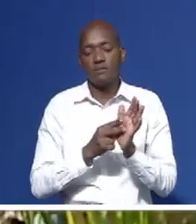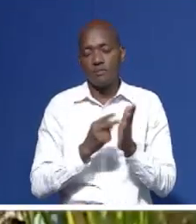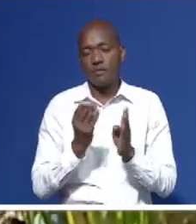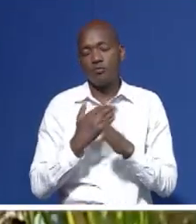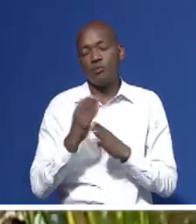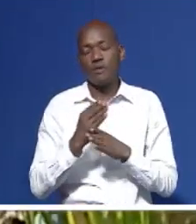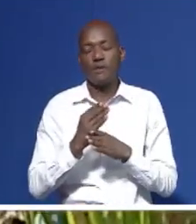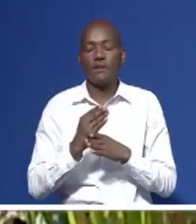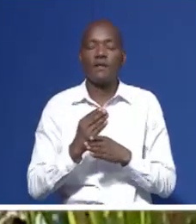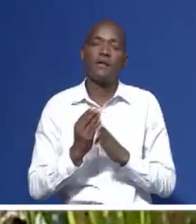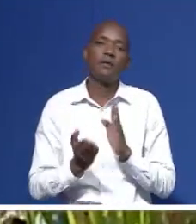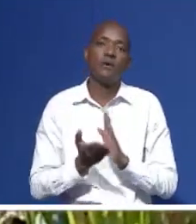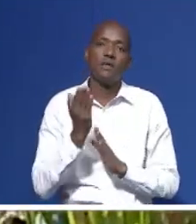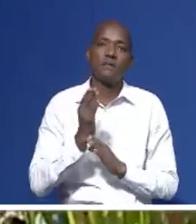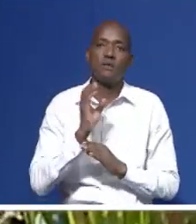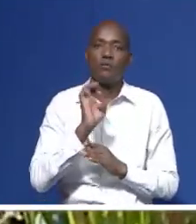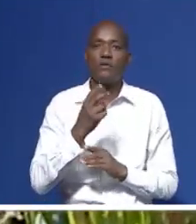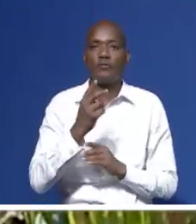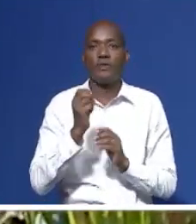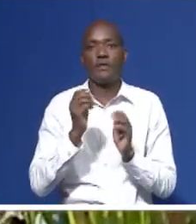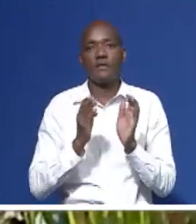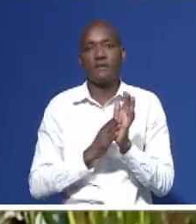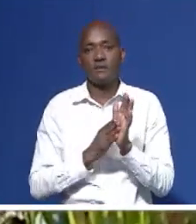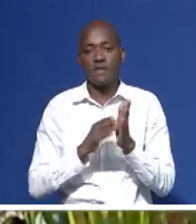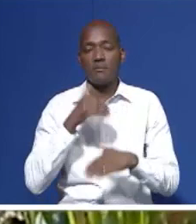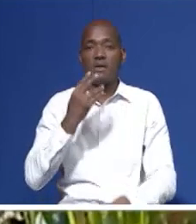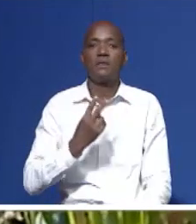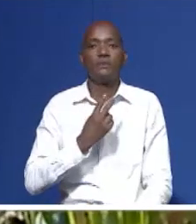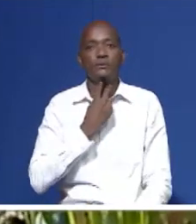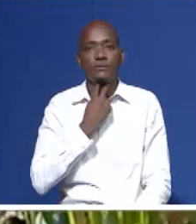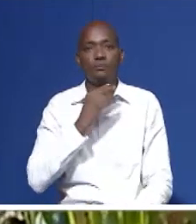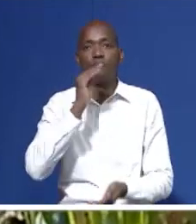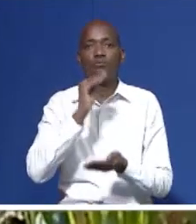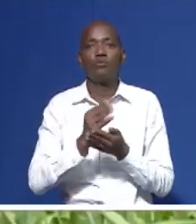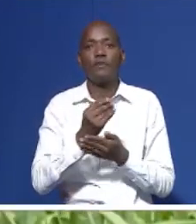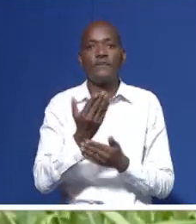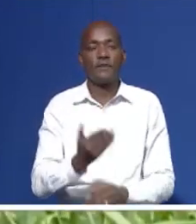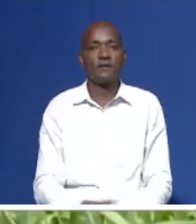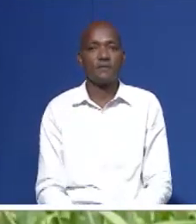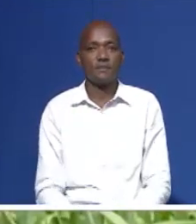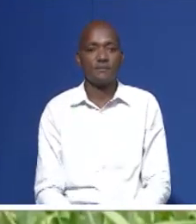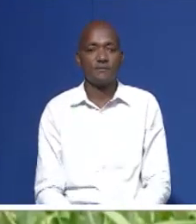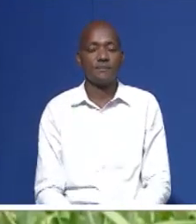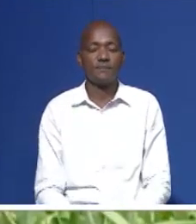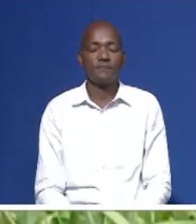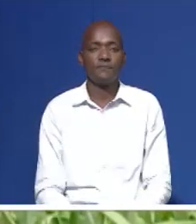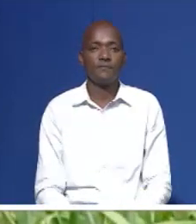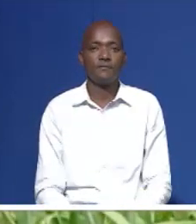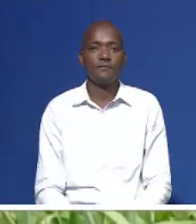uanze mwaka 2009 na baadaye kukwama kutokana na upungufu wa fedha. Mwisho wa siku tunaona ya